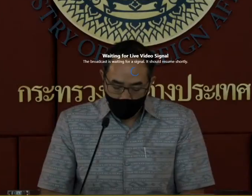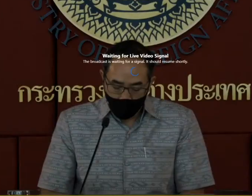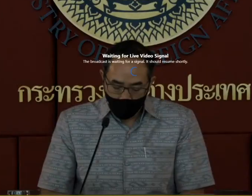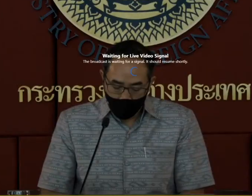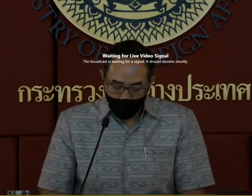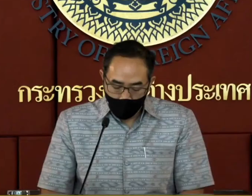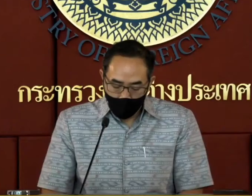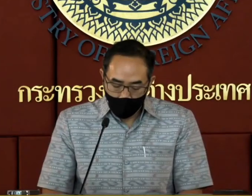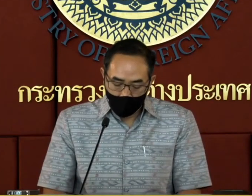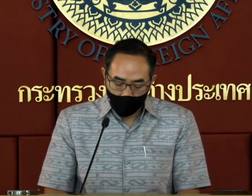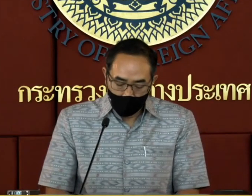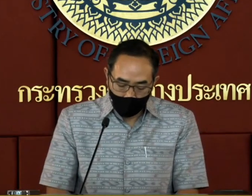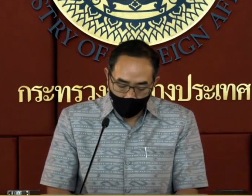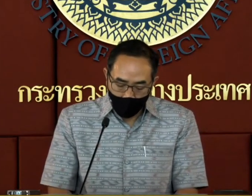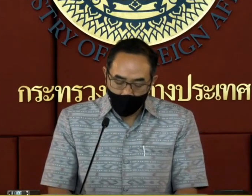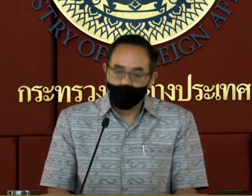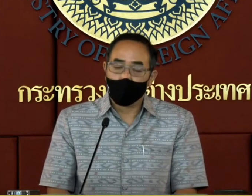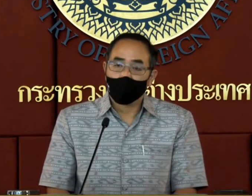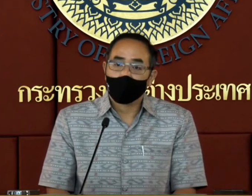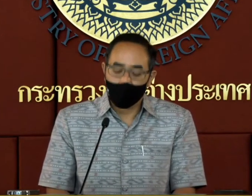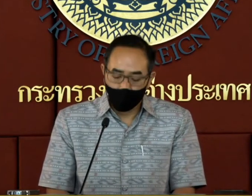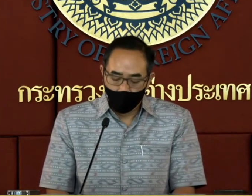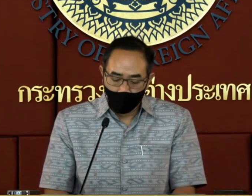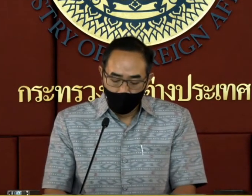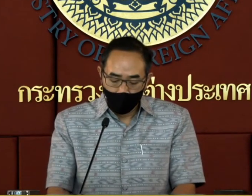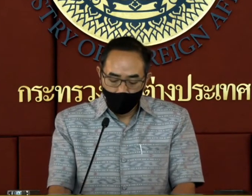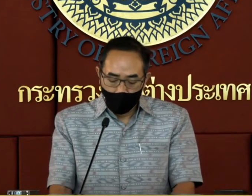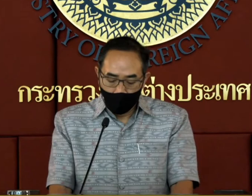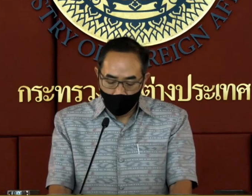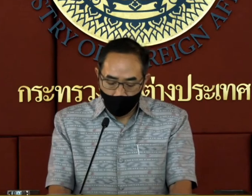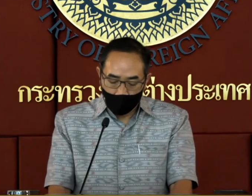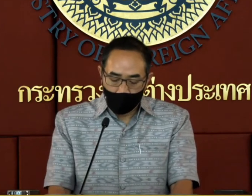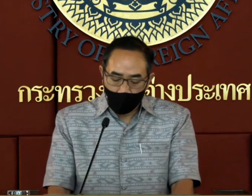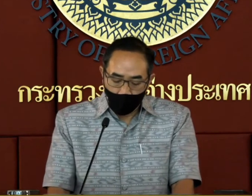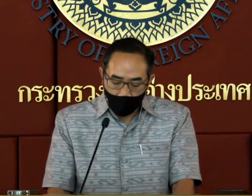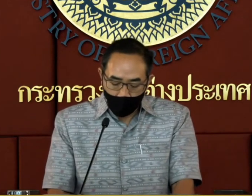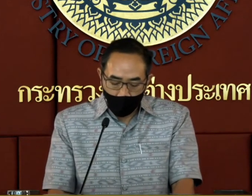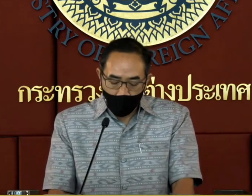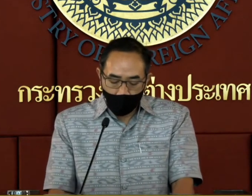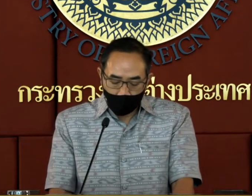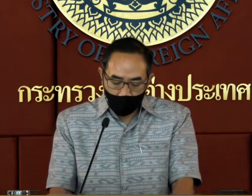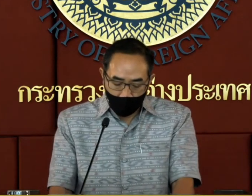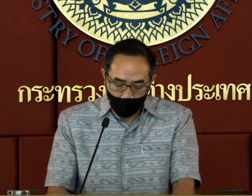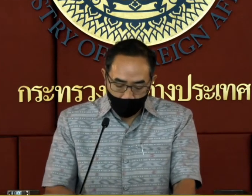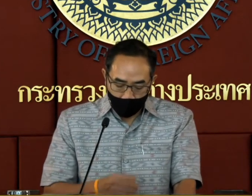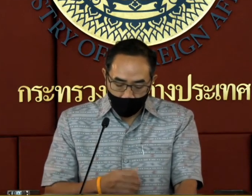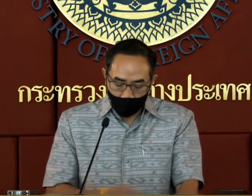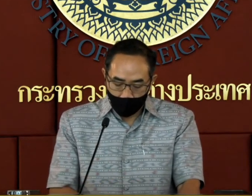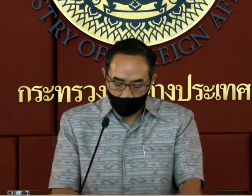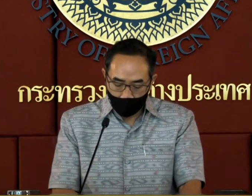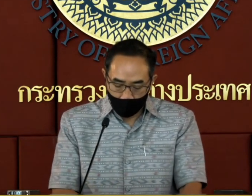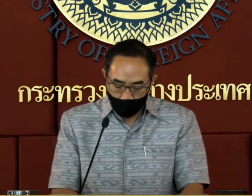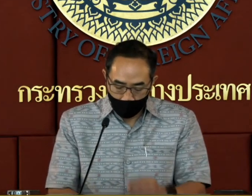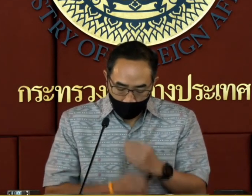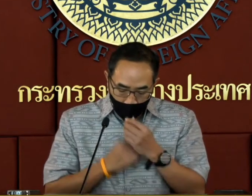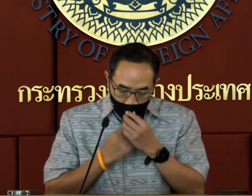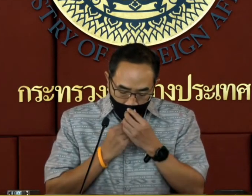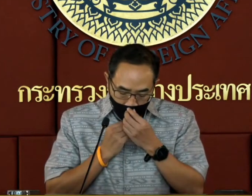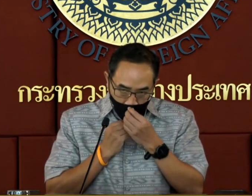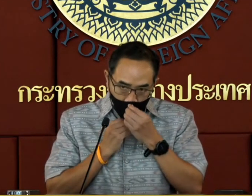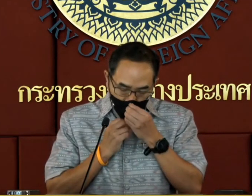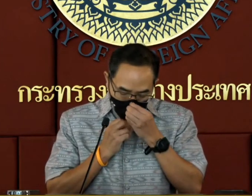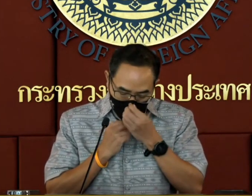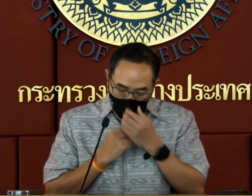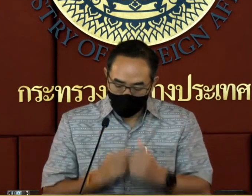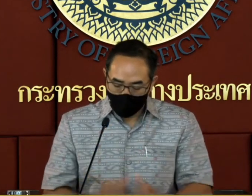ได้รับเป็นเจ้าภาพนะครับการประชุม APEC นะครับหรือว่าการประชุมความร่วมมือทางเศรษฐกิจเอเชียแปซิฟิกนะครับห